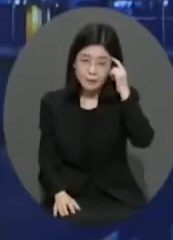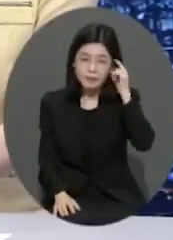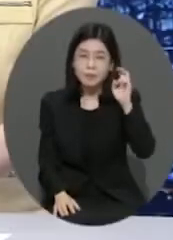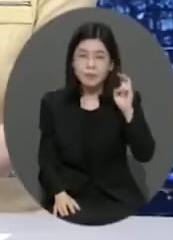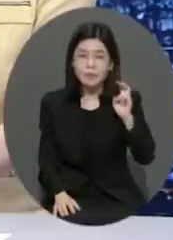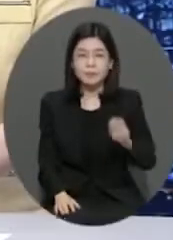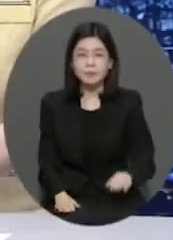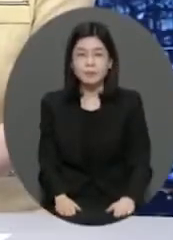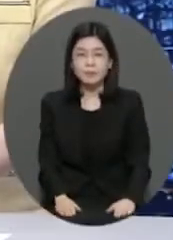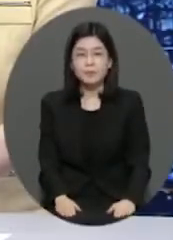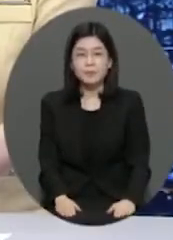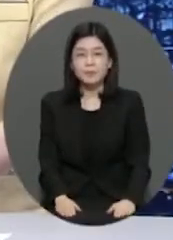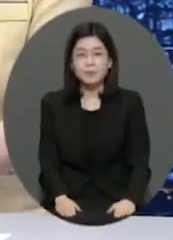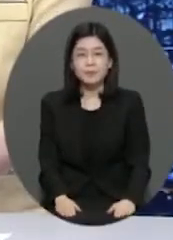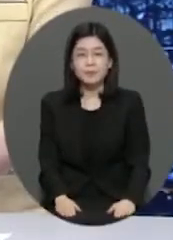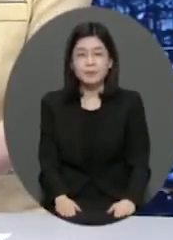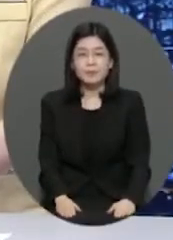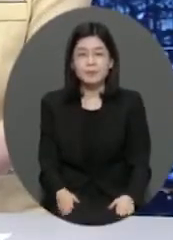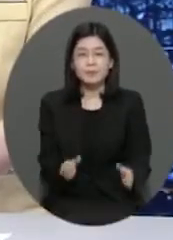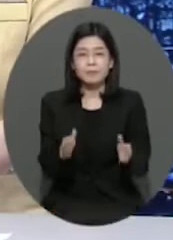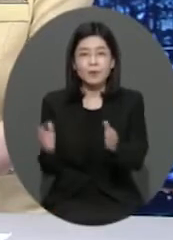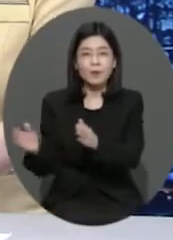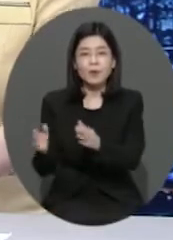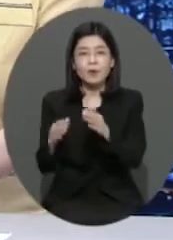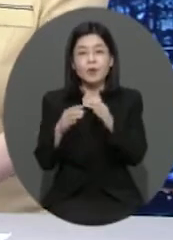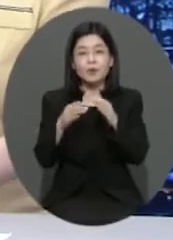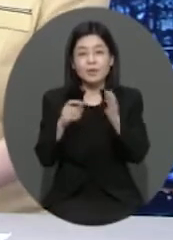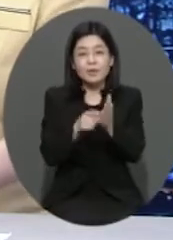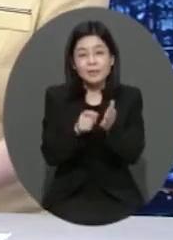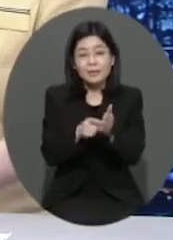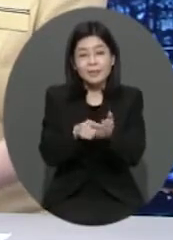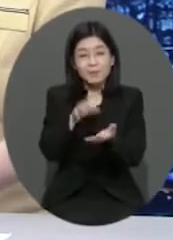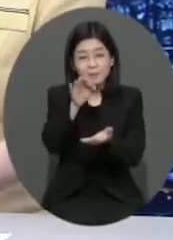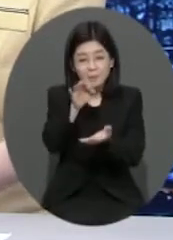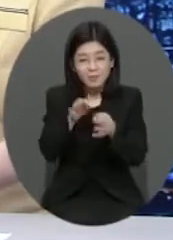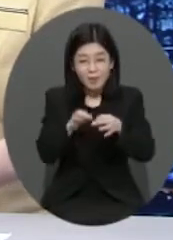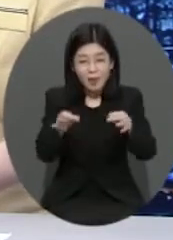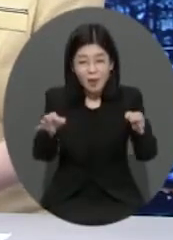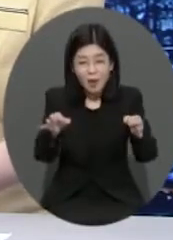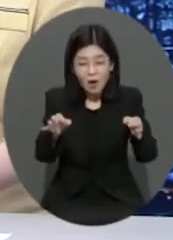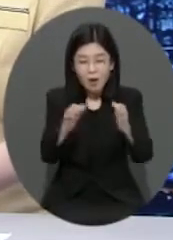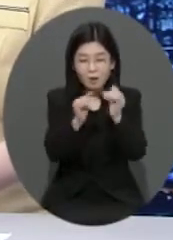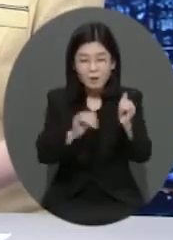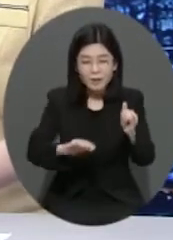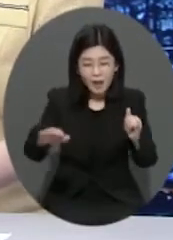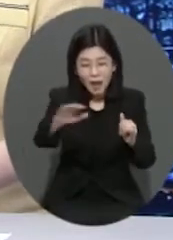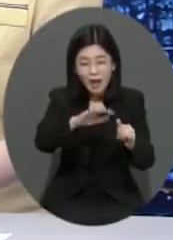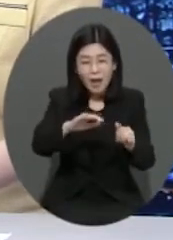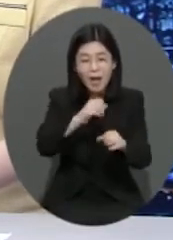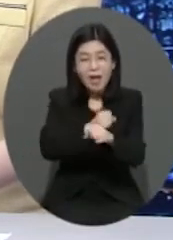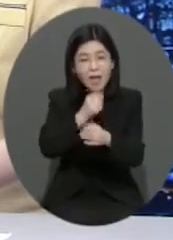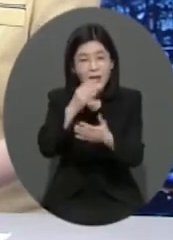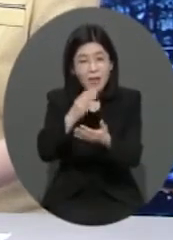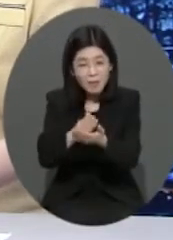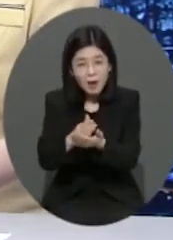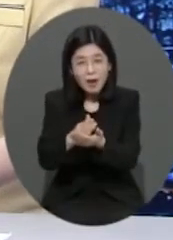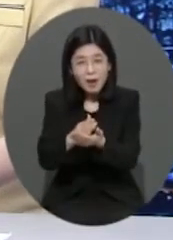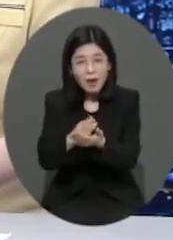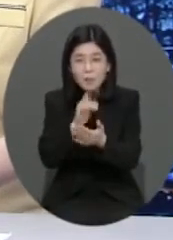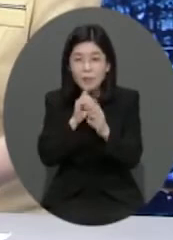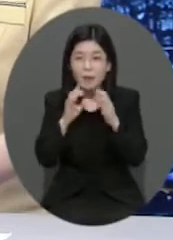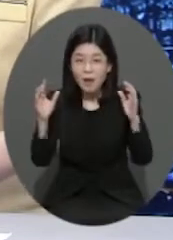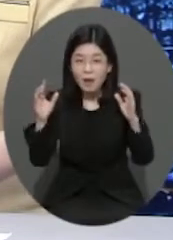재난 제 응급 문제로 시끌 시끌 한데요 여당은 지금 기준 논란이 되자 소득하위 80% 에서 전국민 지금으로선 애를